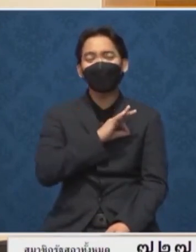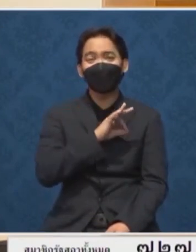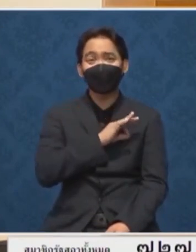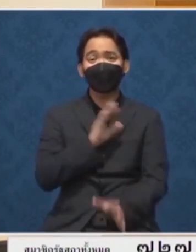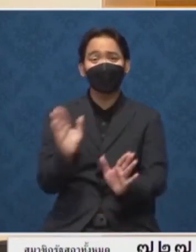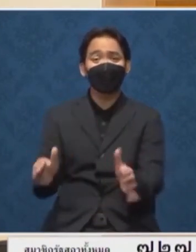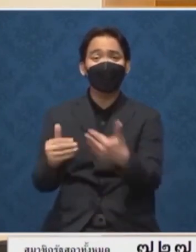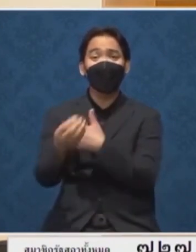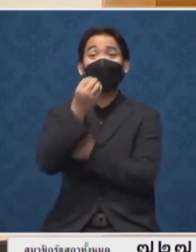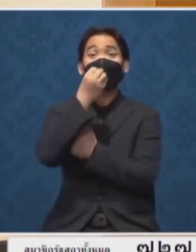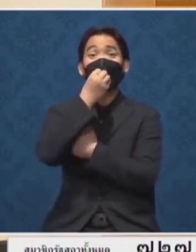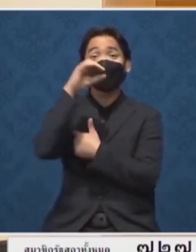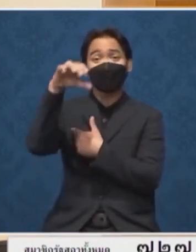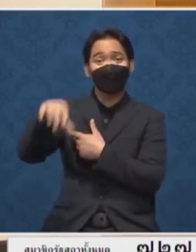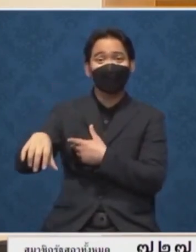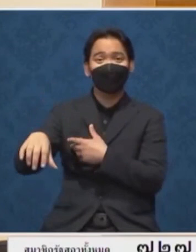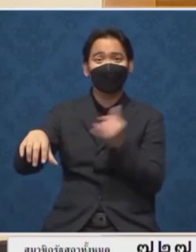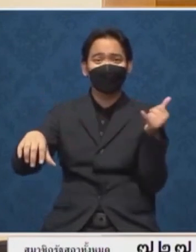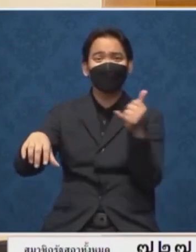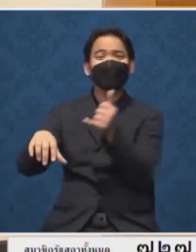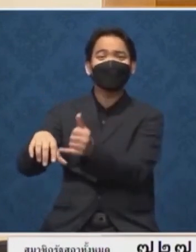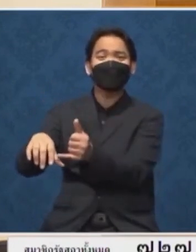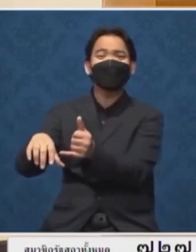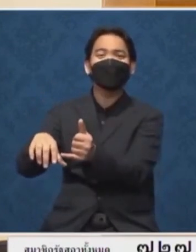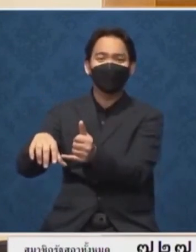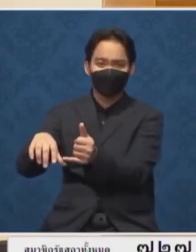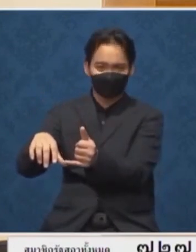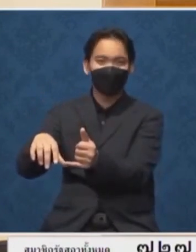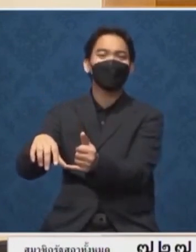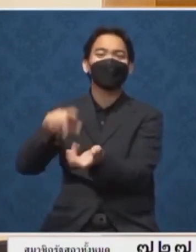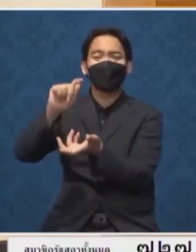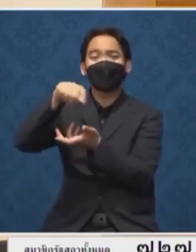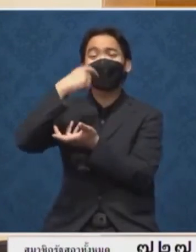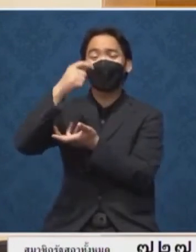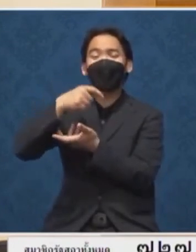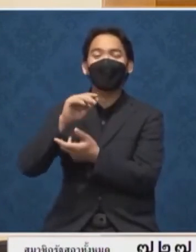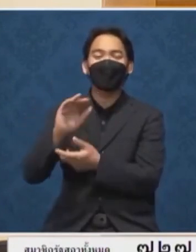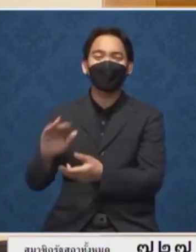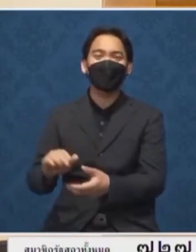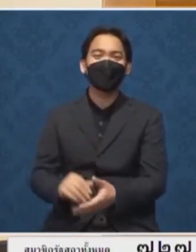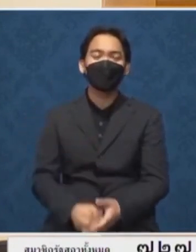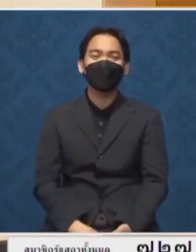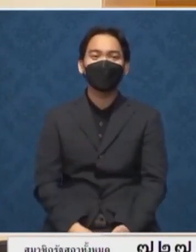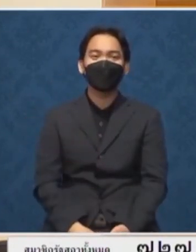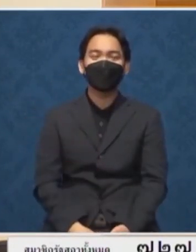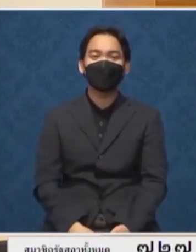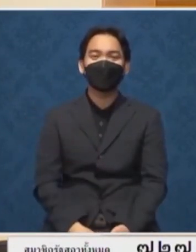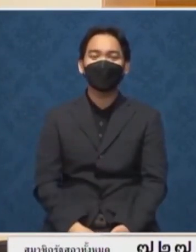อ